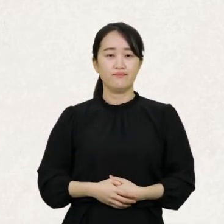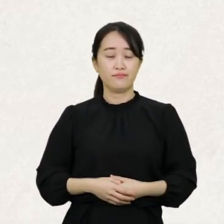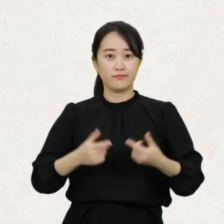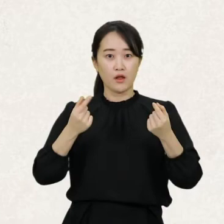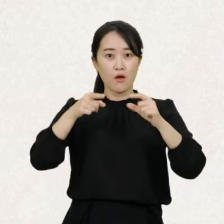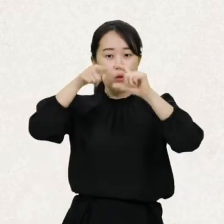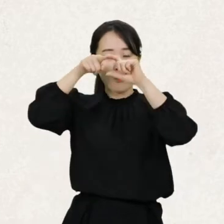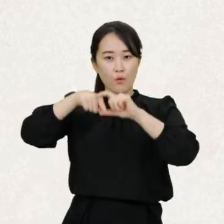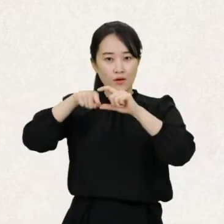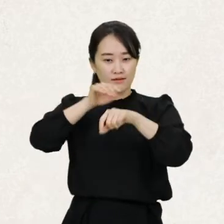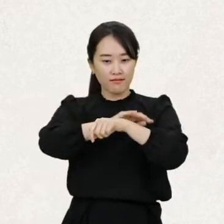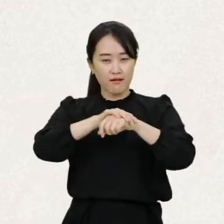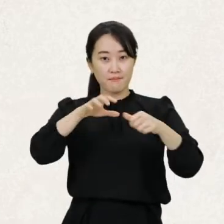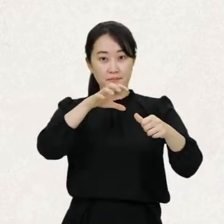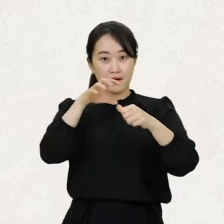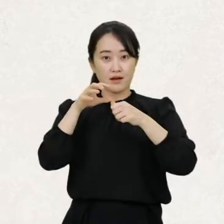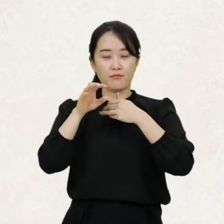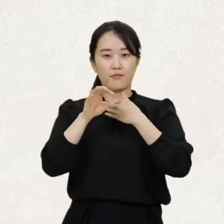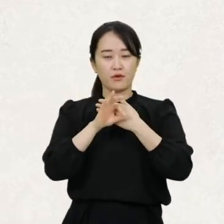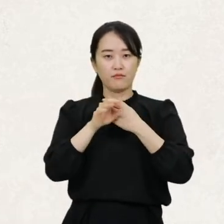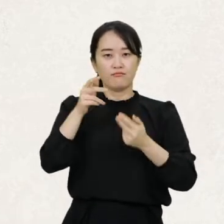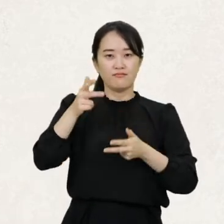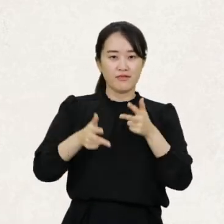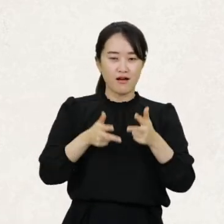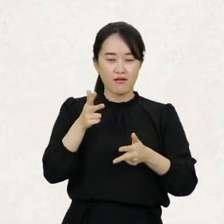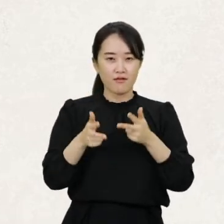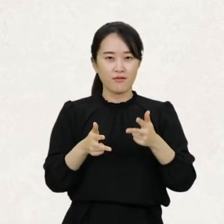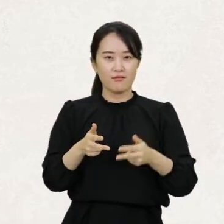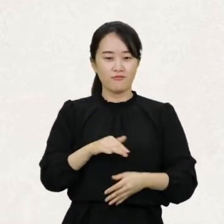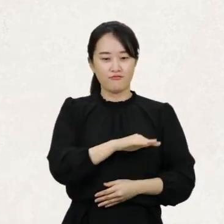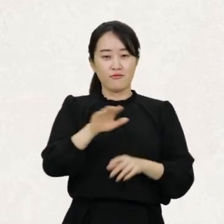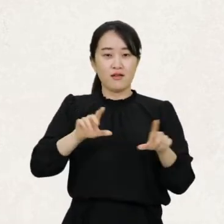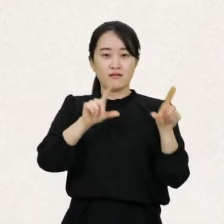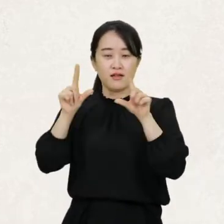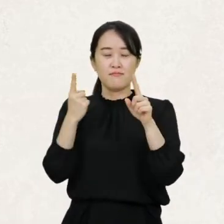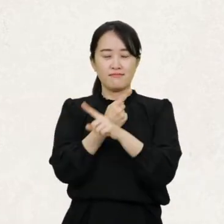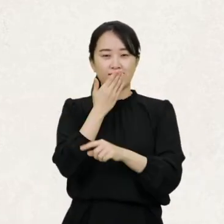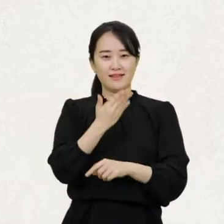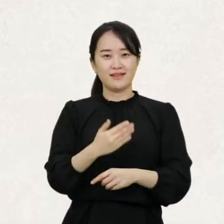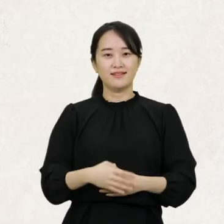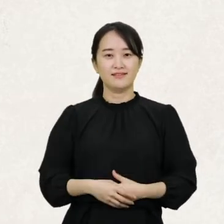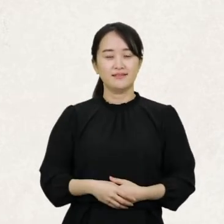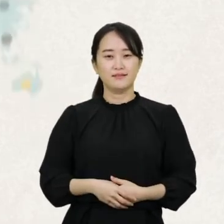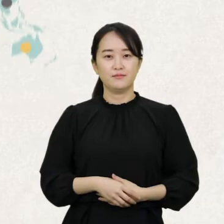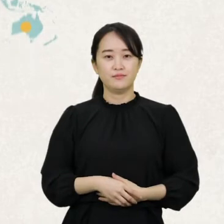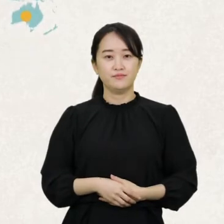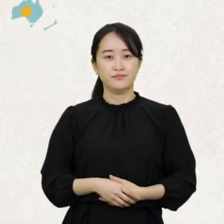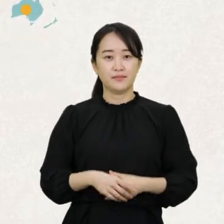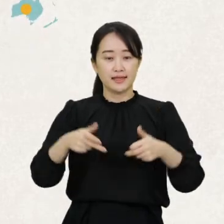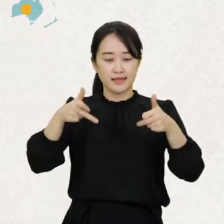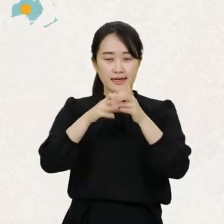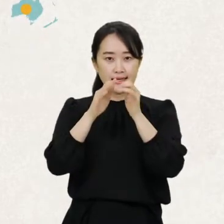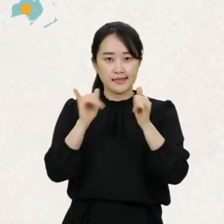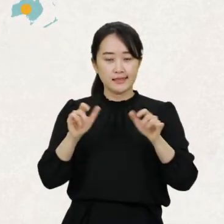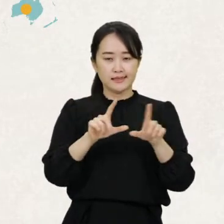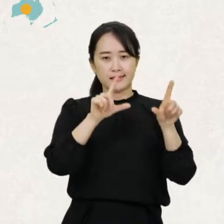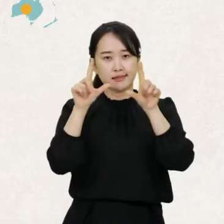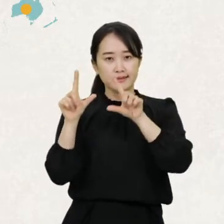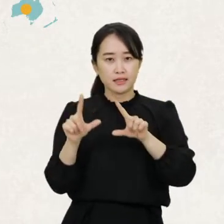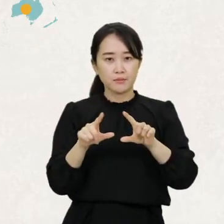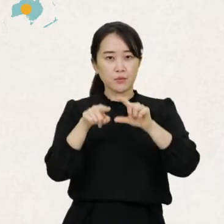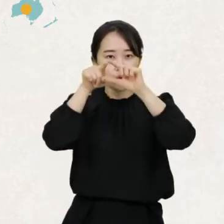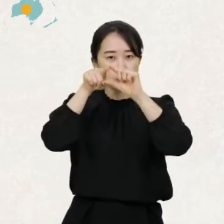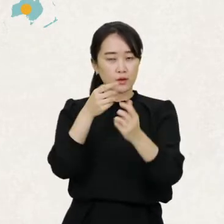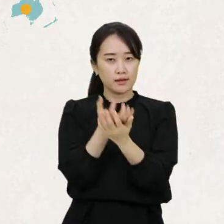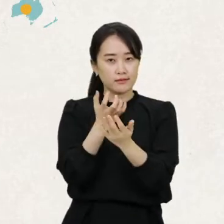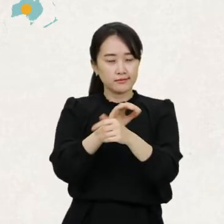이렇게 통계를 잘 활용하면 사업뿐 아니라 우리의 삶도 바꿀 수 있는데요. 장애인의 삶을 반영한